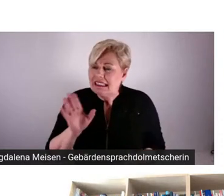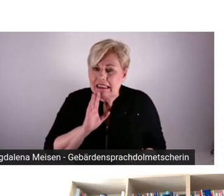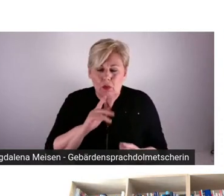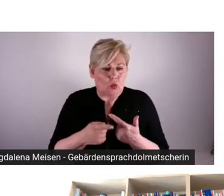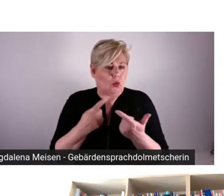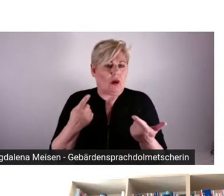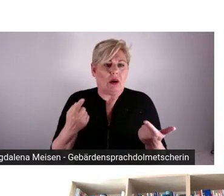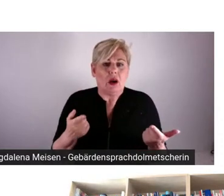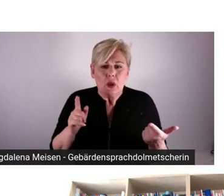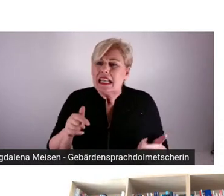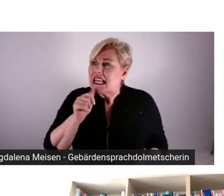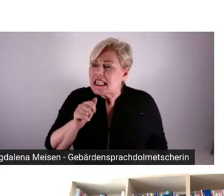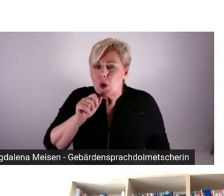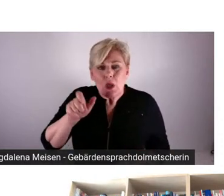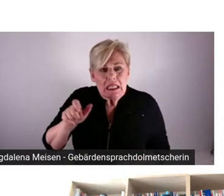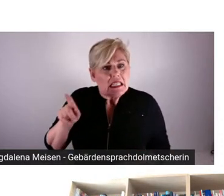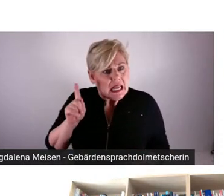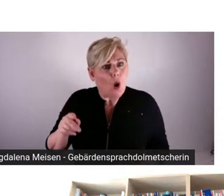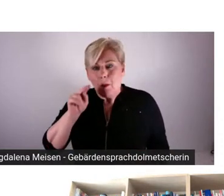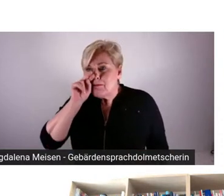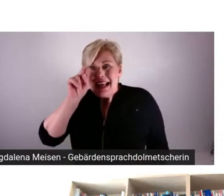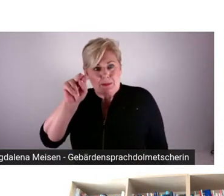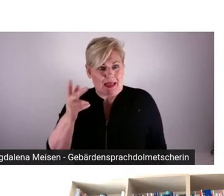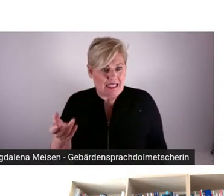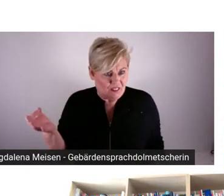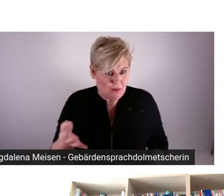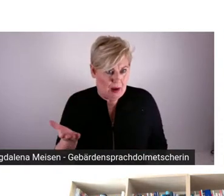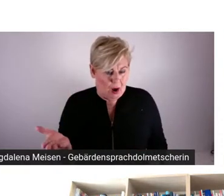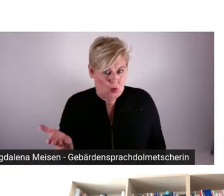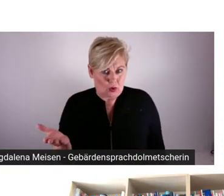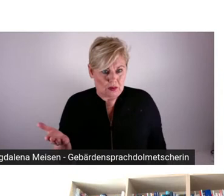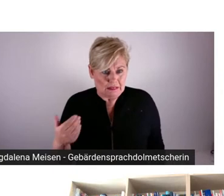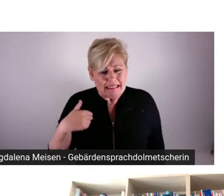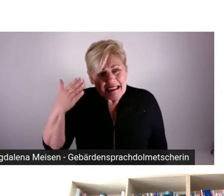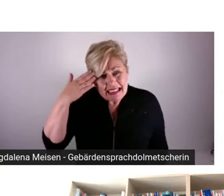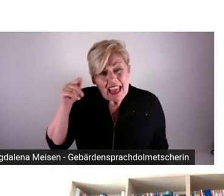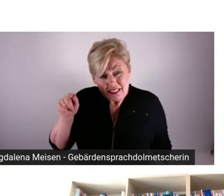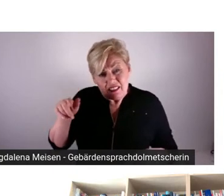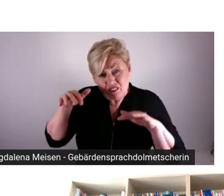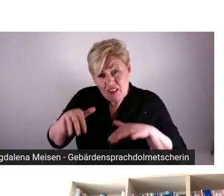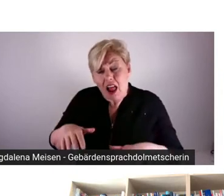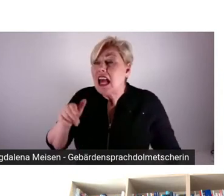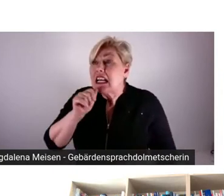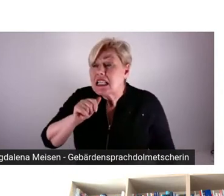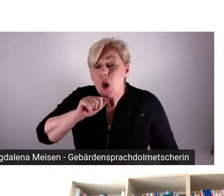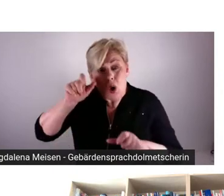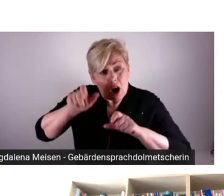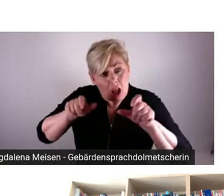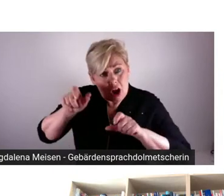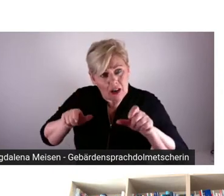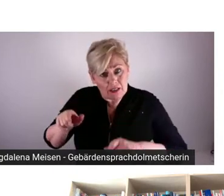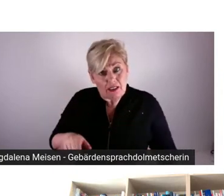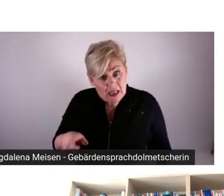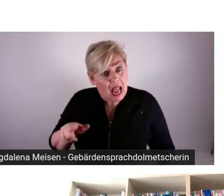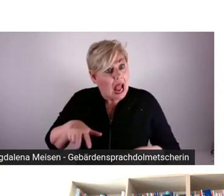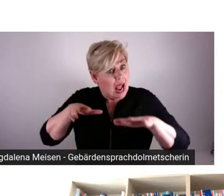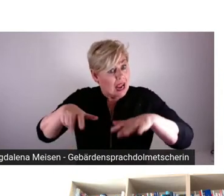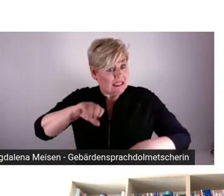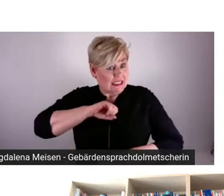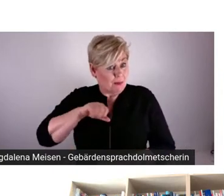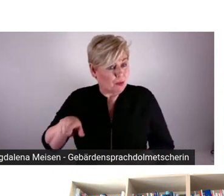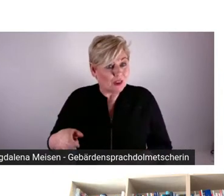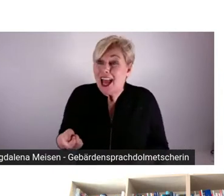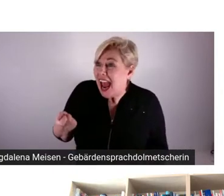natürlich diese Jugendlichen auch eine Perspektive brauchen, weil ich kenne diese Fälle, wo junge Menschen zum 18. Geburtstag nicht etwa